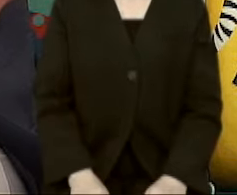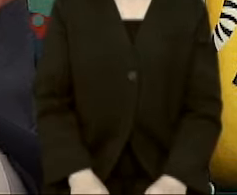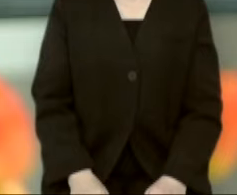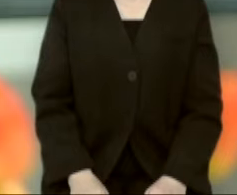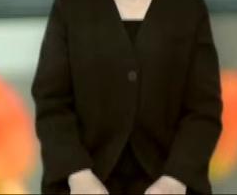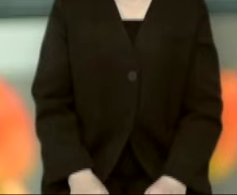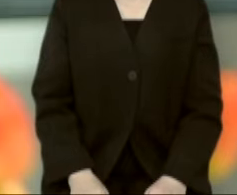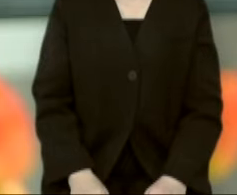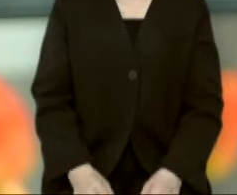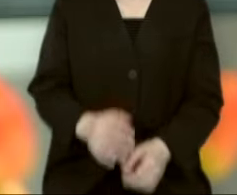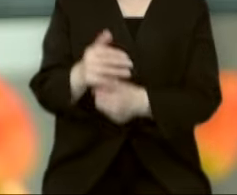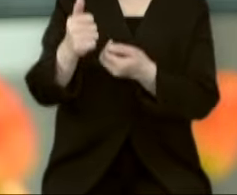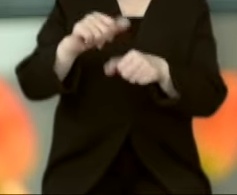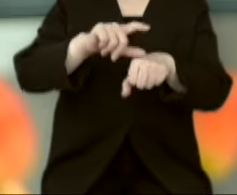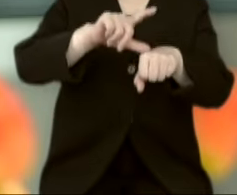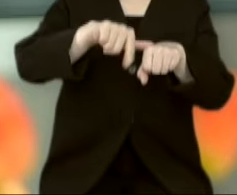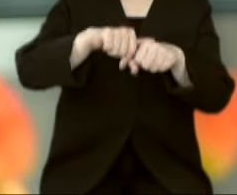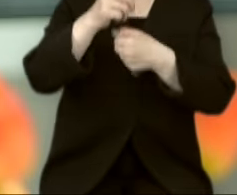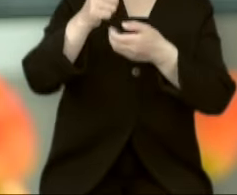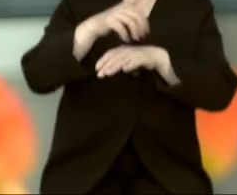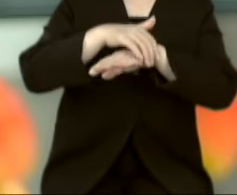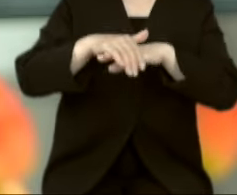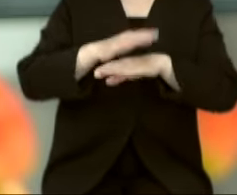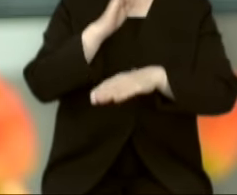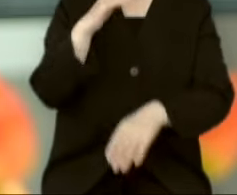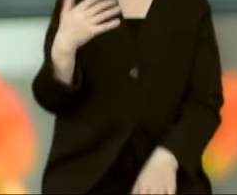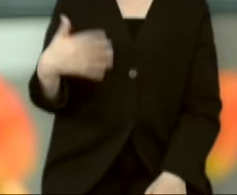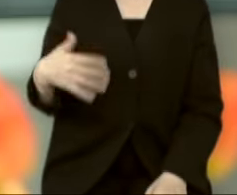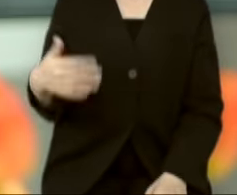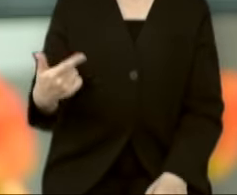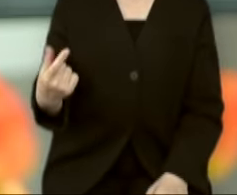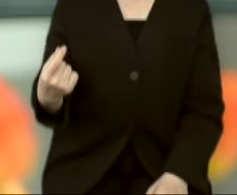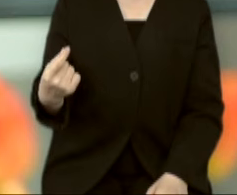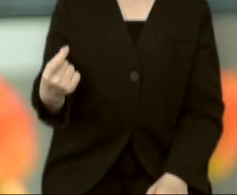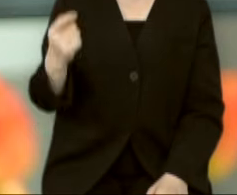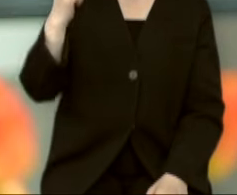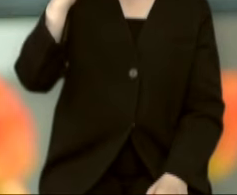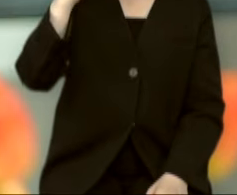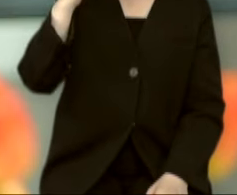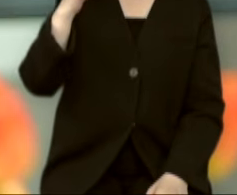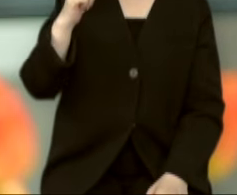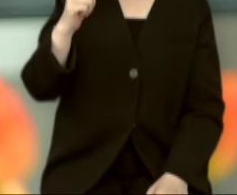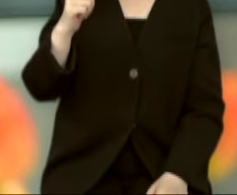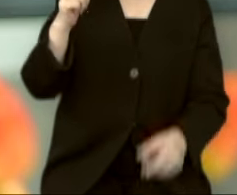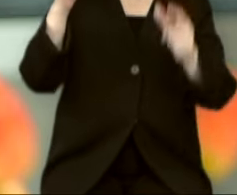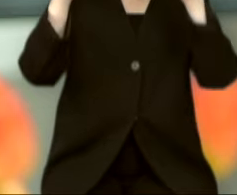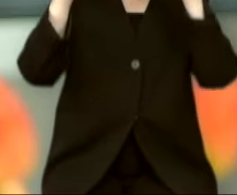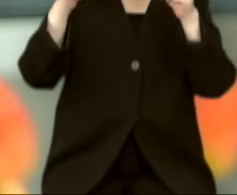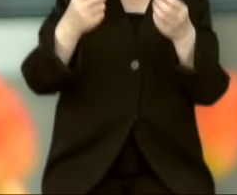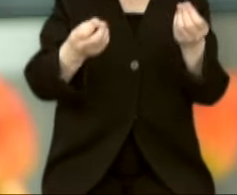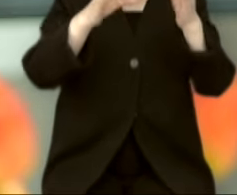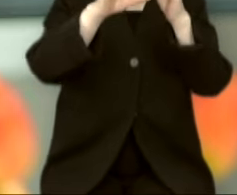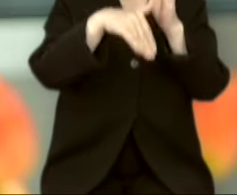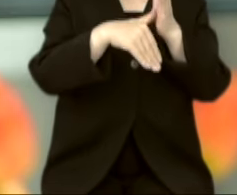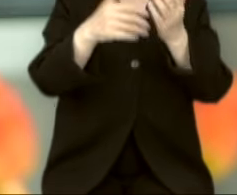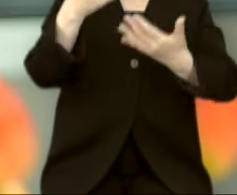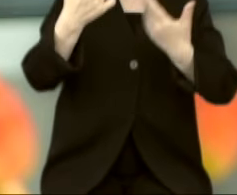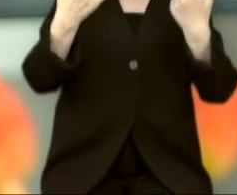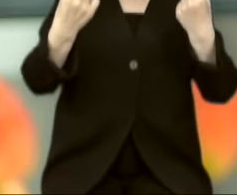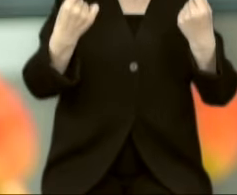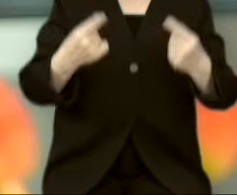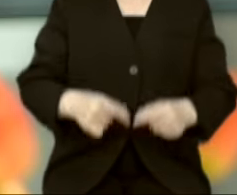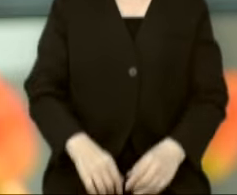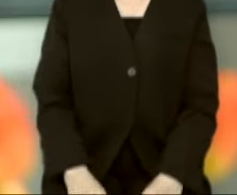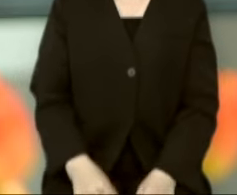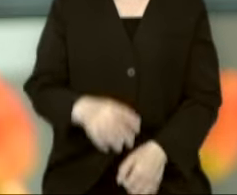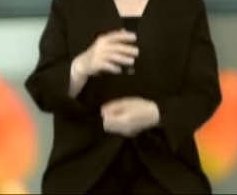나죠. 하나님의 타이밍, 하나님의 계획 진짜 놀랍네요. 예. 어떻게 힌두교 행사에서 영화 같은데요.